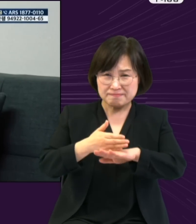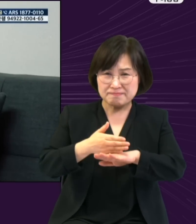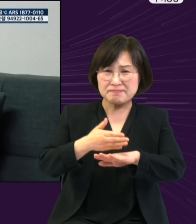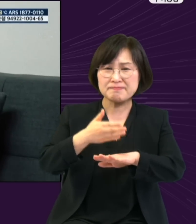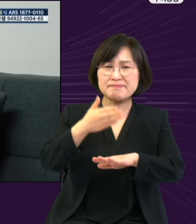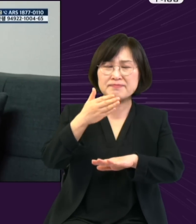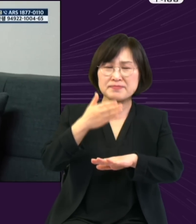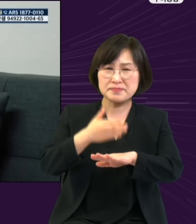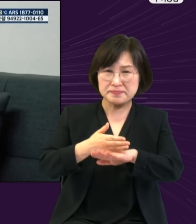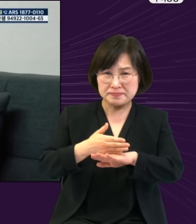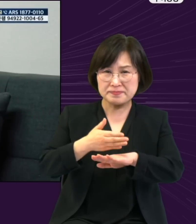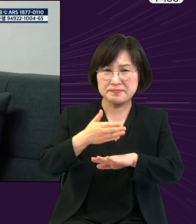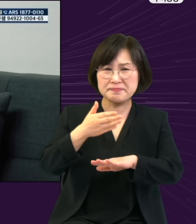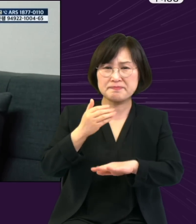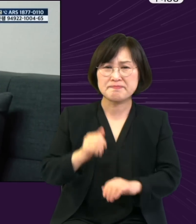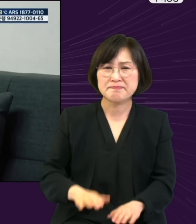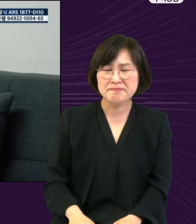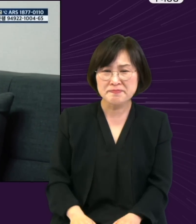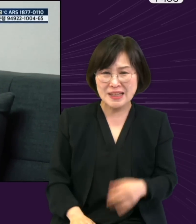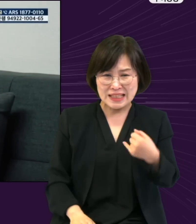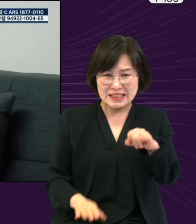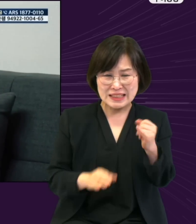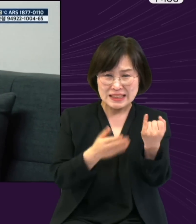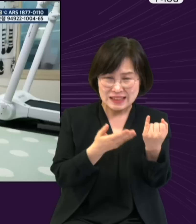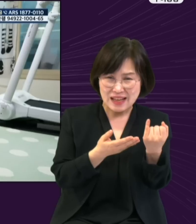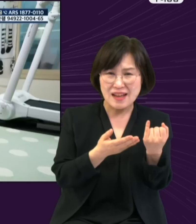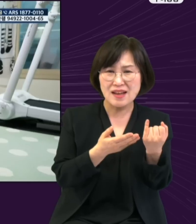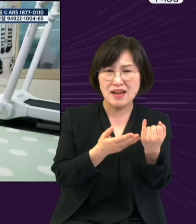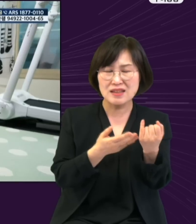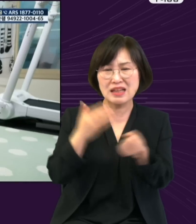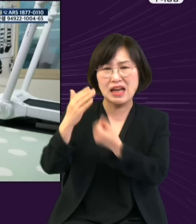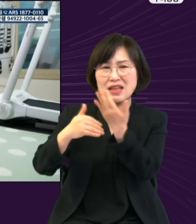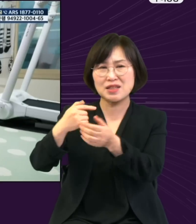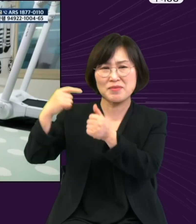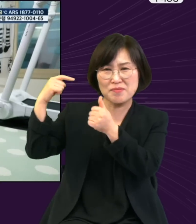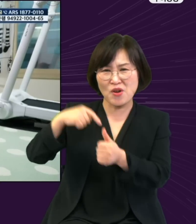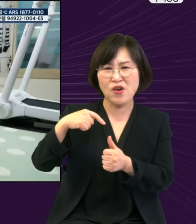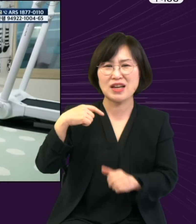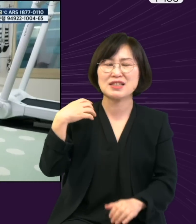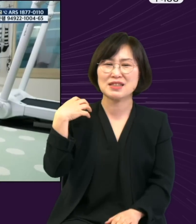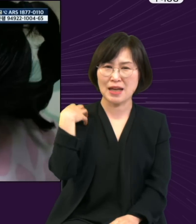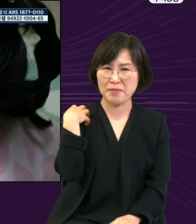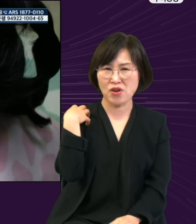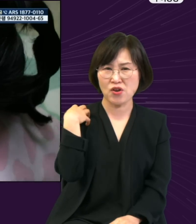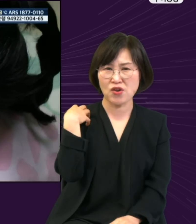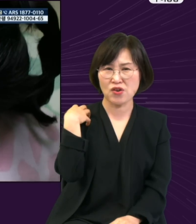한다고. 이 딸은 하나님이 명하신 사명입니다.